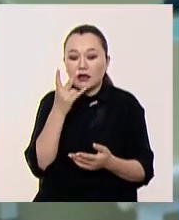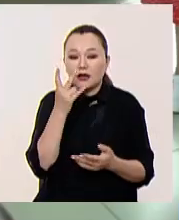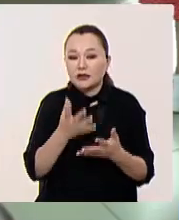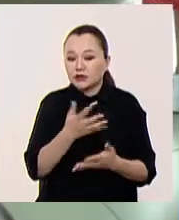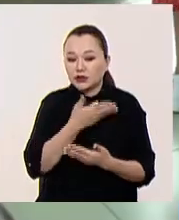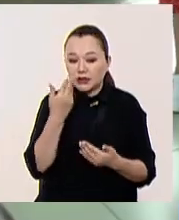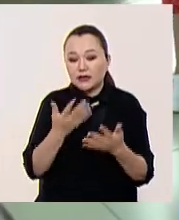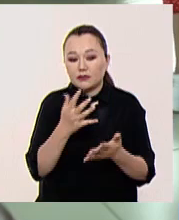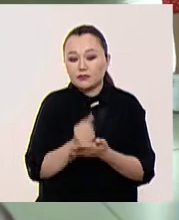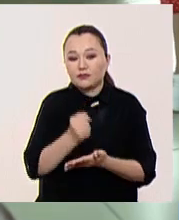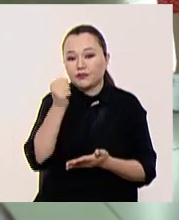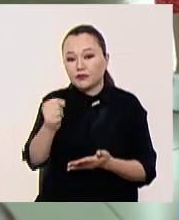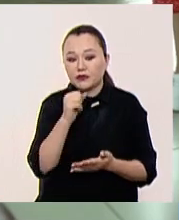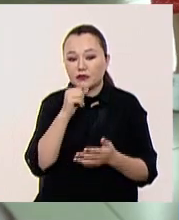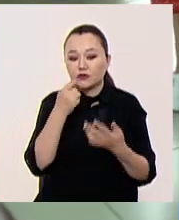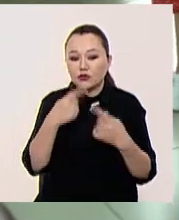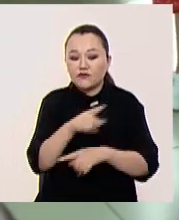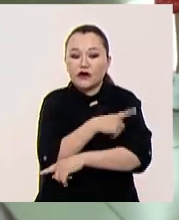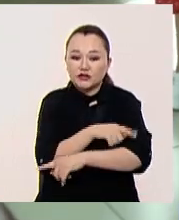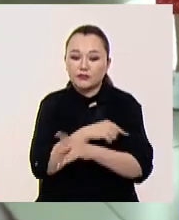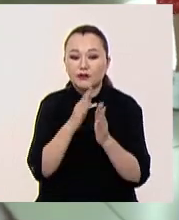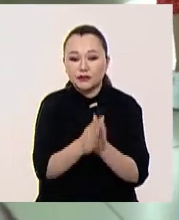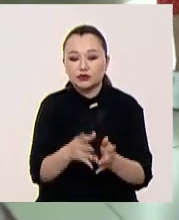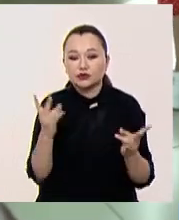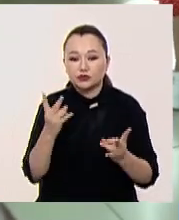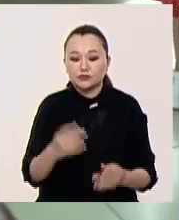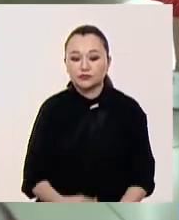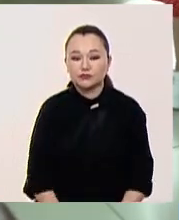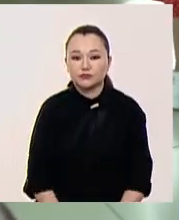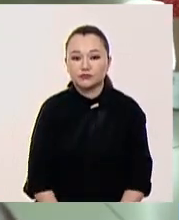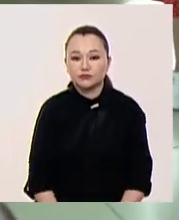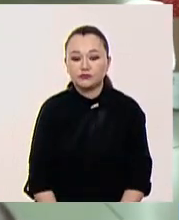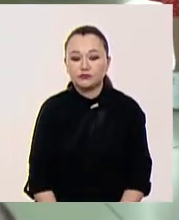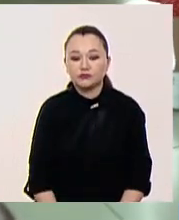направление к репродуктологу. Нина Шапо, Елена Досова, Информбюро, Костанай.